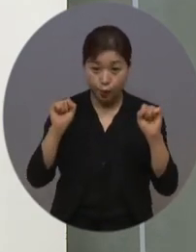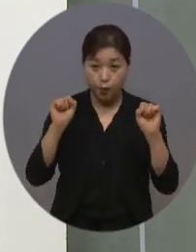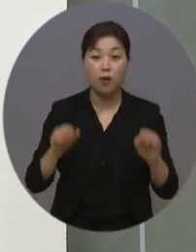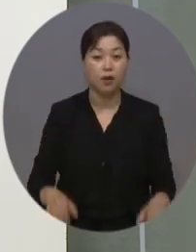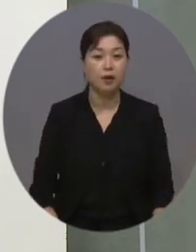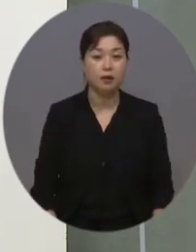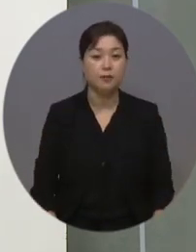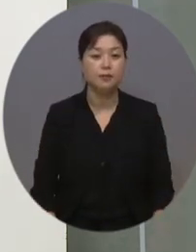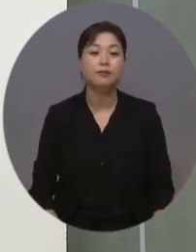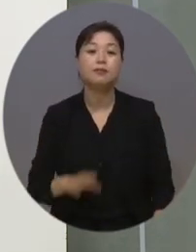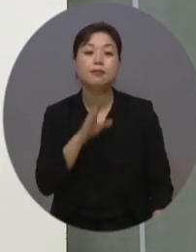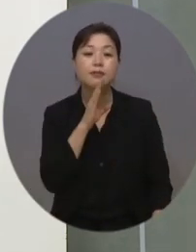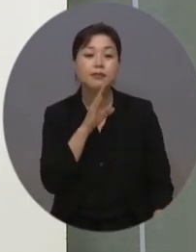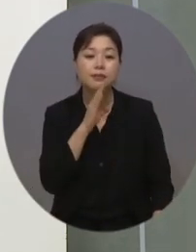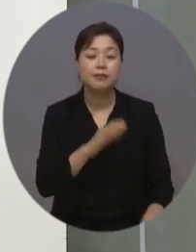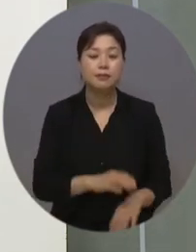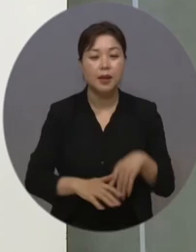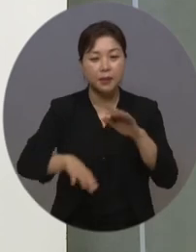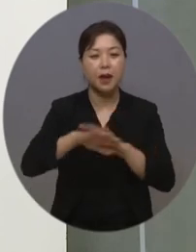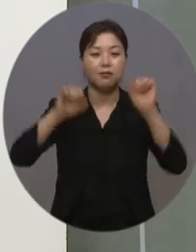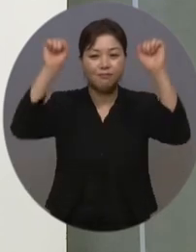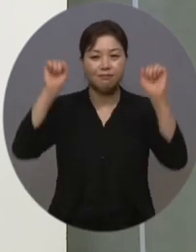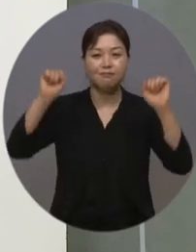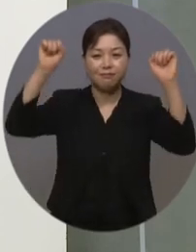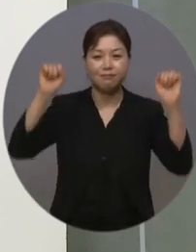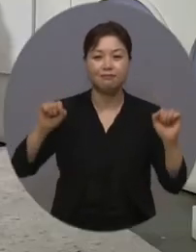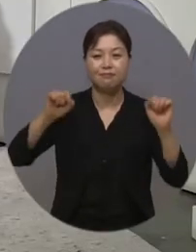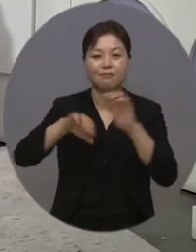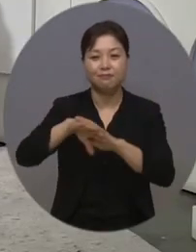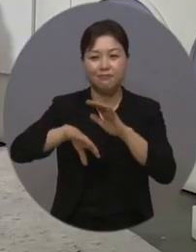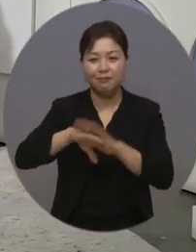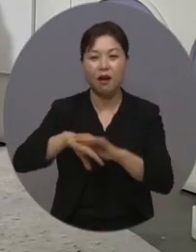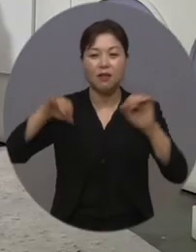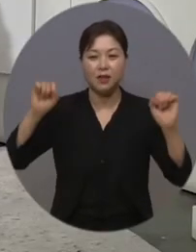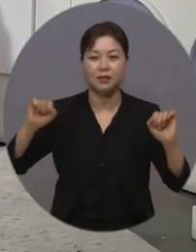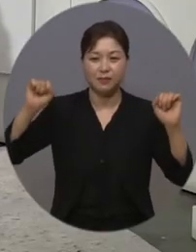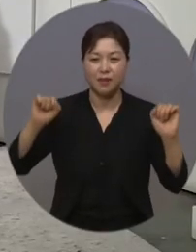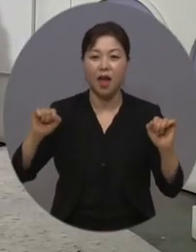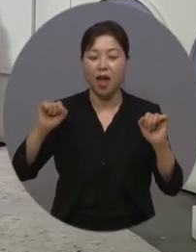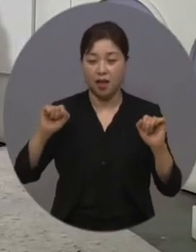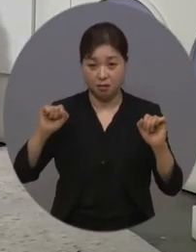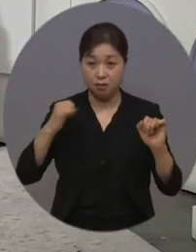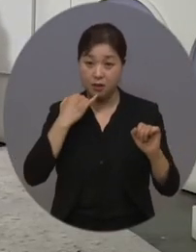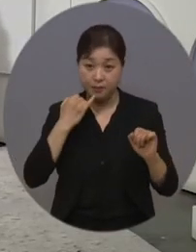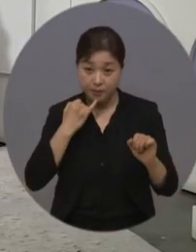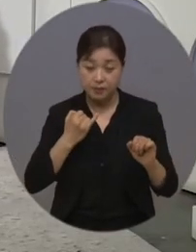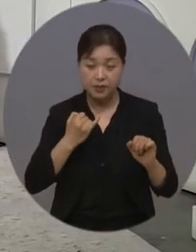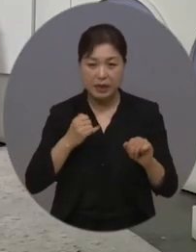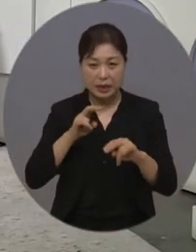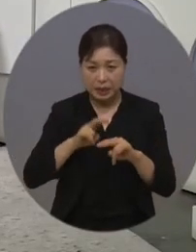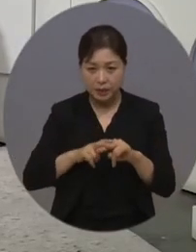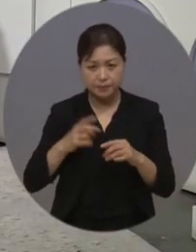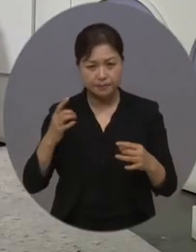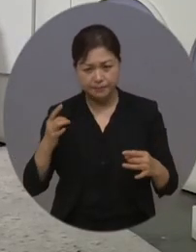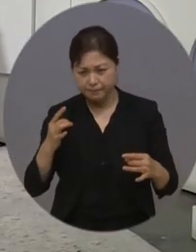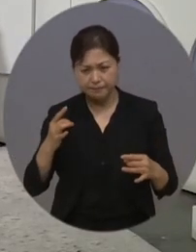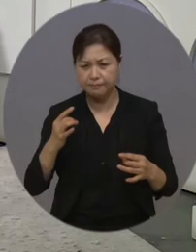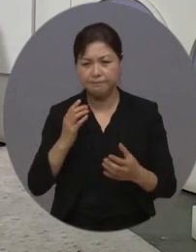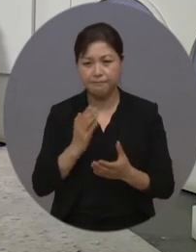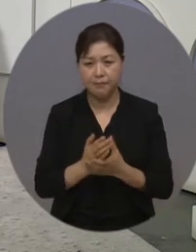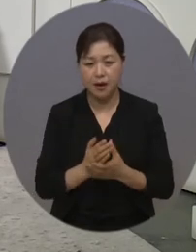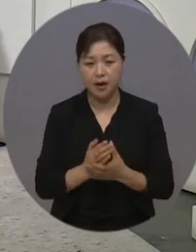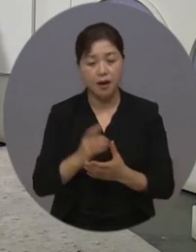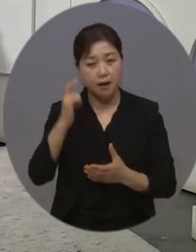한다든가. 뭐 심지어 뭐 맨손 체조를 하면 하더라도 한다든가. 예. 가만히 앉아 있는 거 이거는 안 됩니다. 근데 근육의 긴장을 풀어야